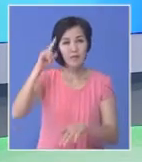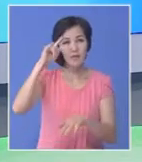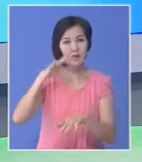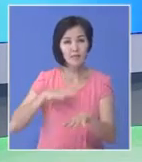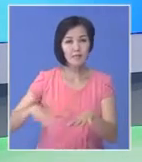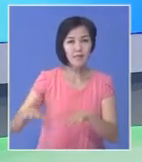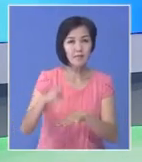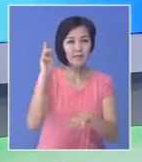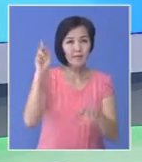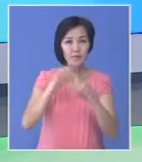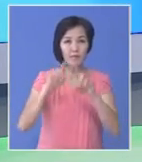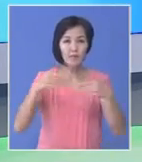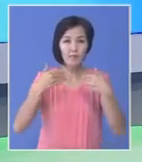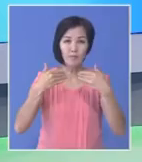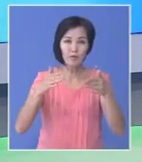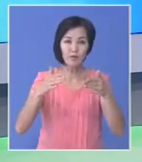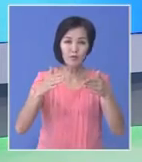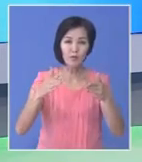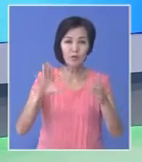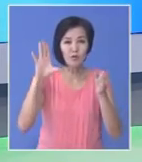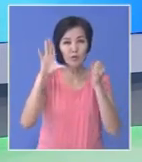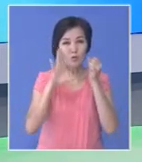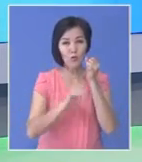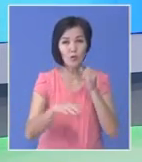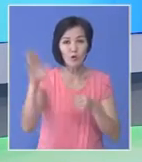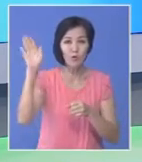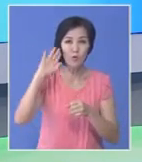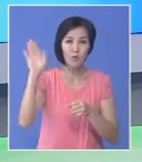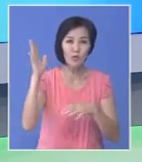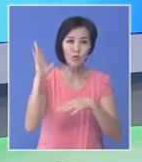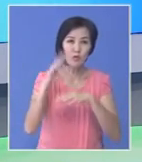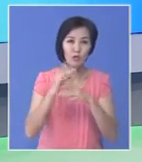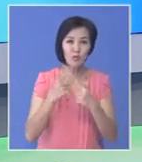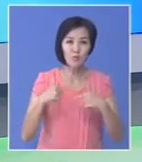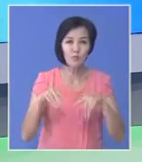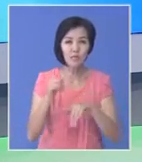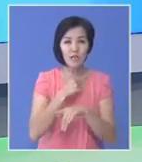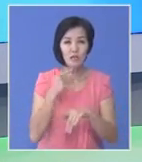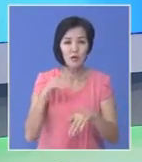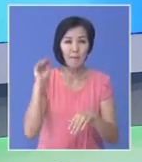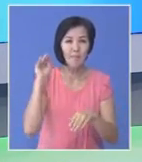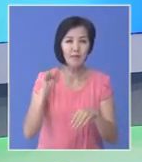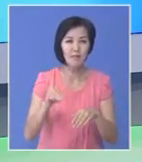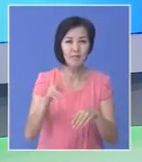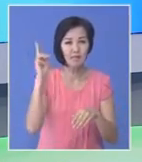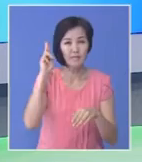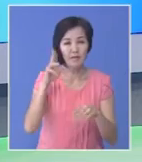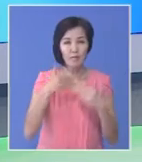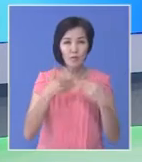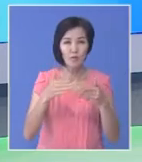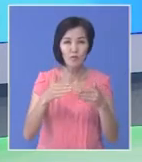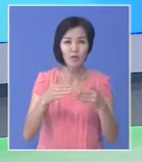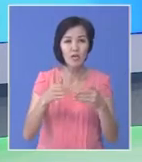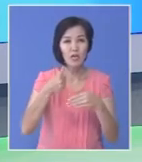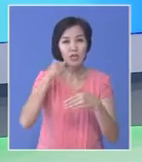Еліміздегі білім ұяларында мектеп бітіруші түлектер үшін соңғы қоштасу кеші ұйымдастырылды. Талдықорғандық мыңнан аса оқушы ішінде кешегі